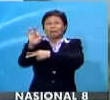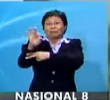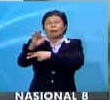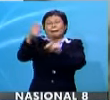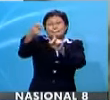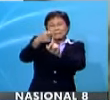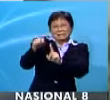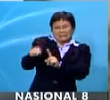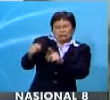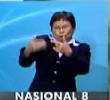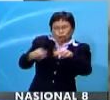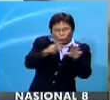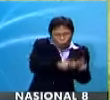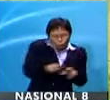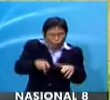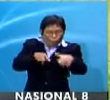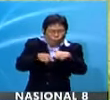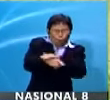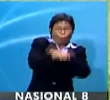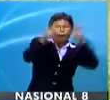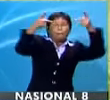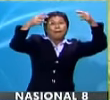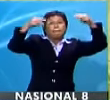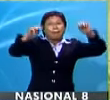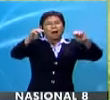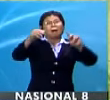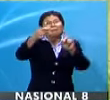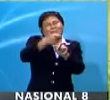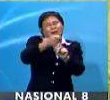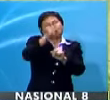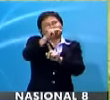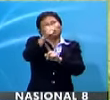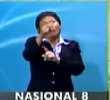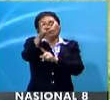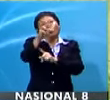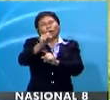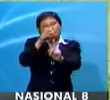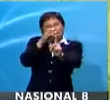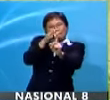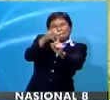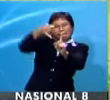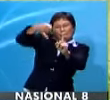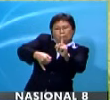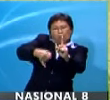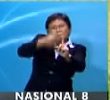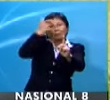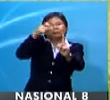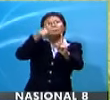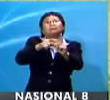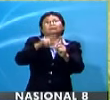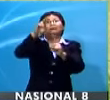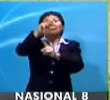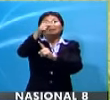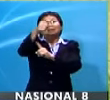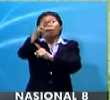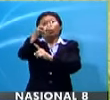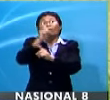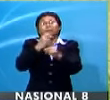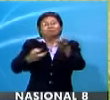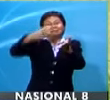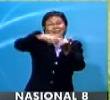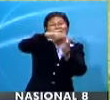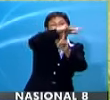Pakistan sudah merancang membunuh Nawas Sharif bagaimanapun sasaran itu gagal kerana Nawas tidak menaiki helikopter